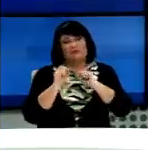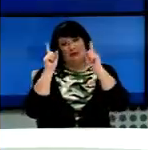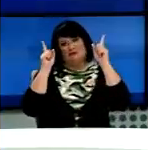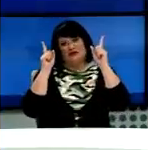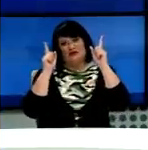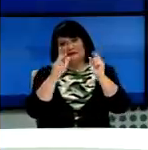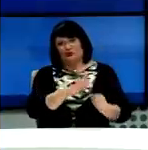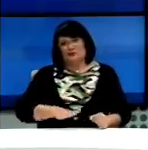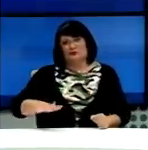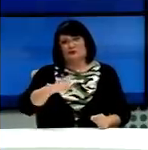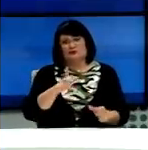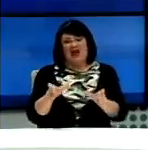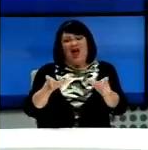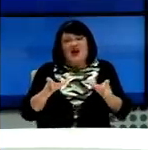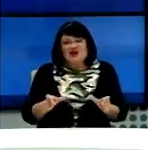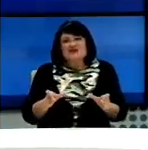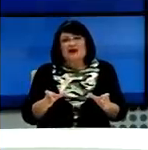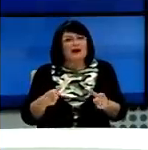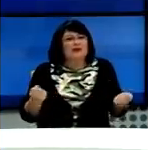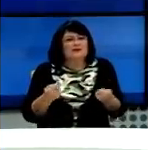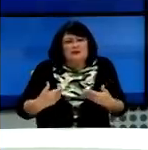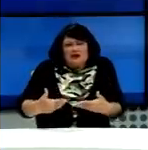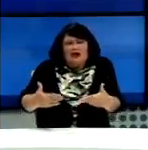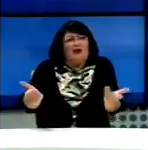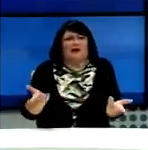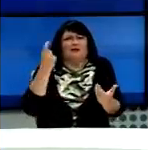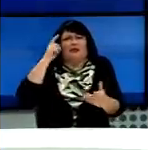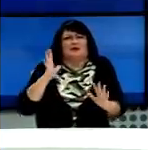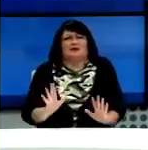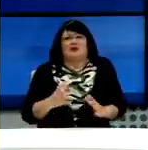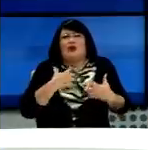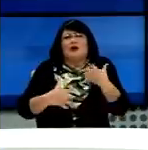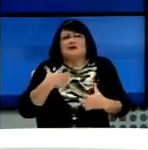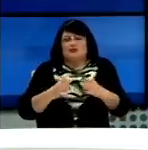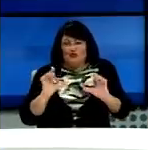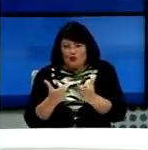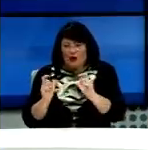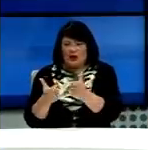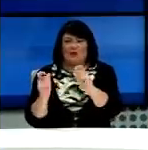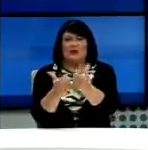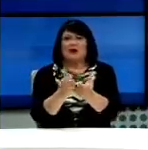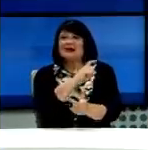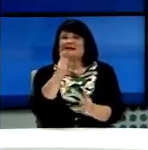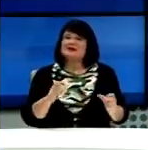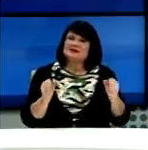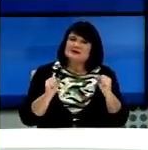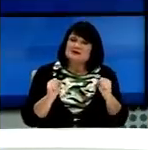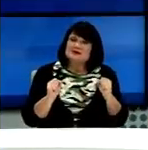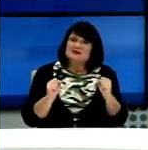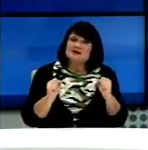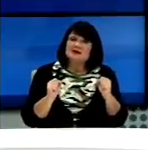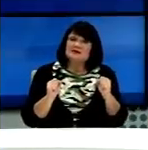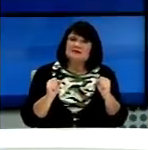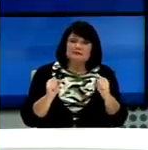πρωτοφανές κλίμα ανασφάλειας και αβεβαιότητας. Κάθε ελληνική οικογένεια ζει σε